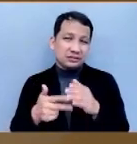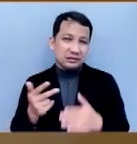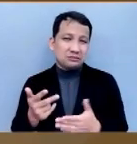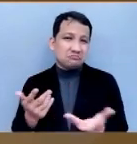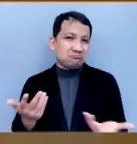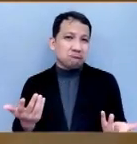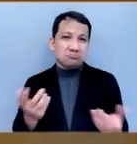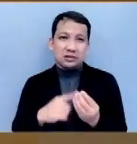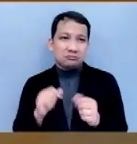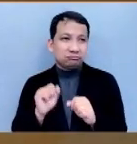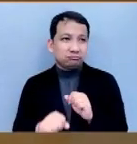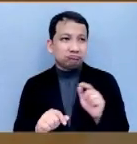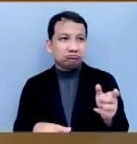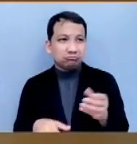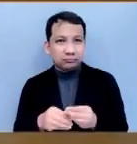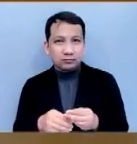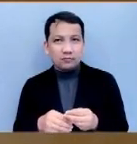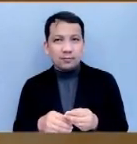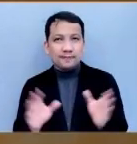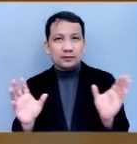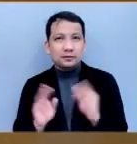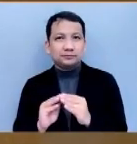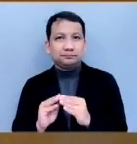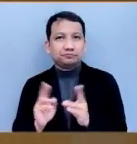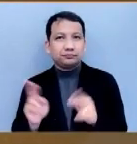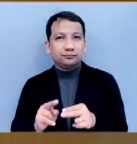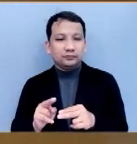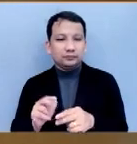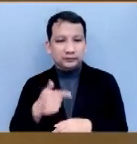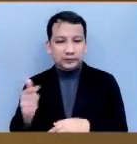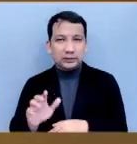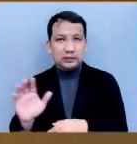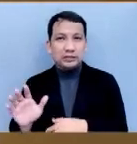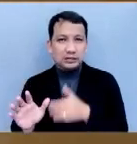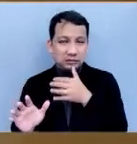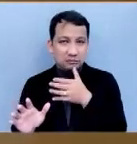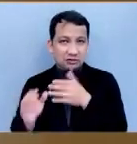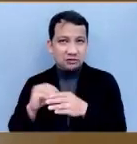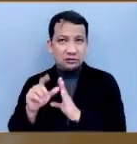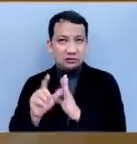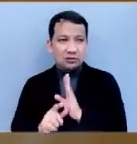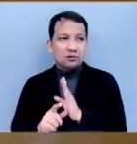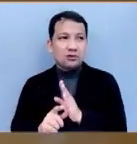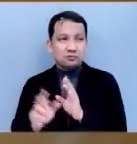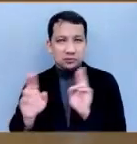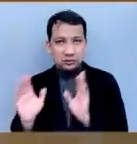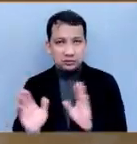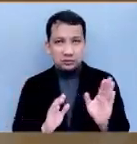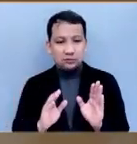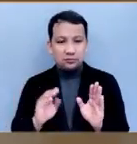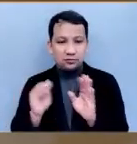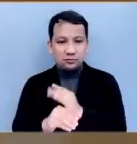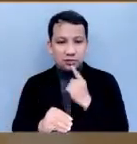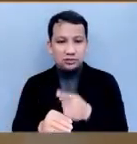So, to cut the story short, napagbalingan niya yung kanyang biyanan. Inihahanda na ang kasong murder